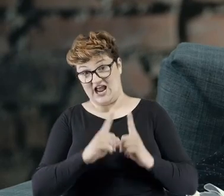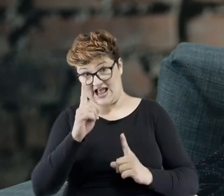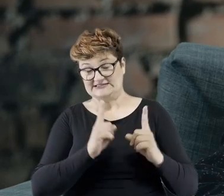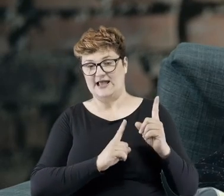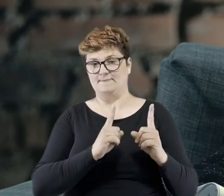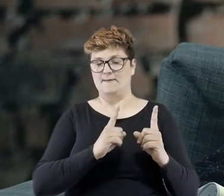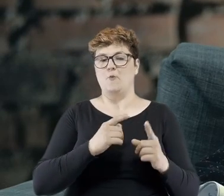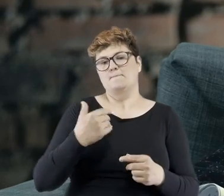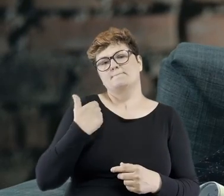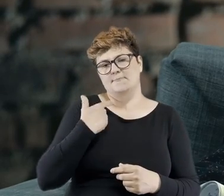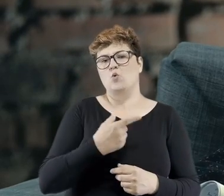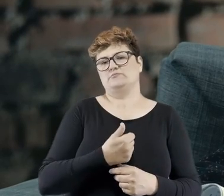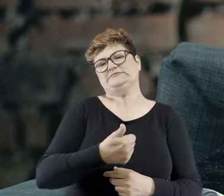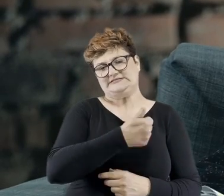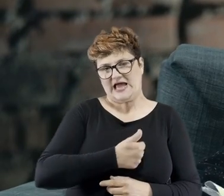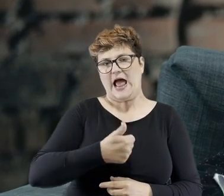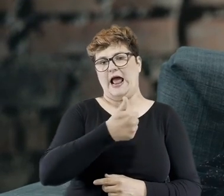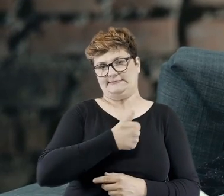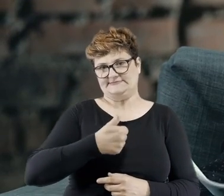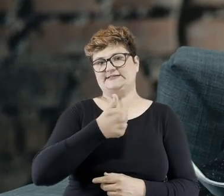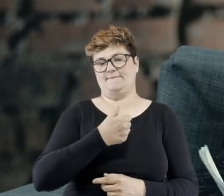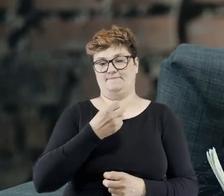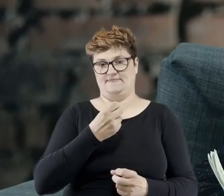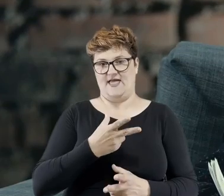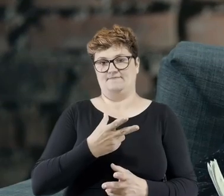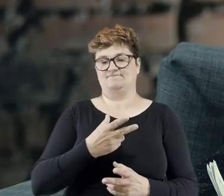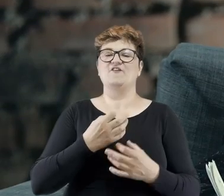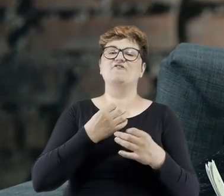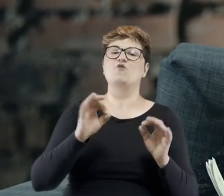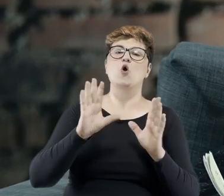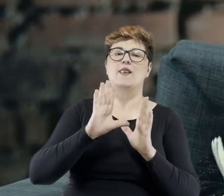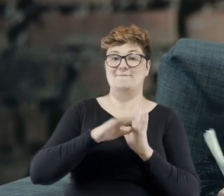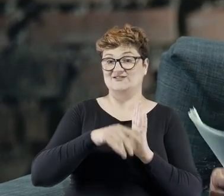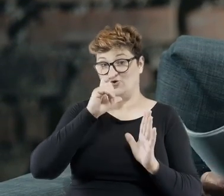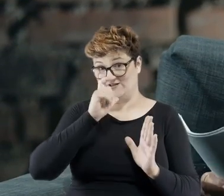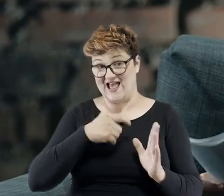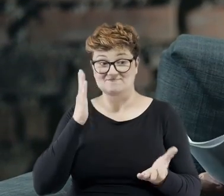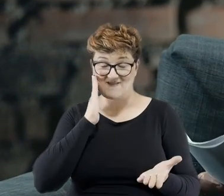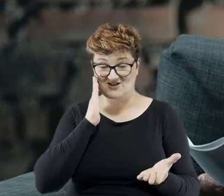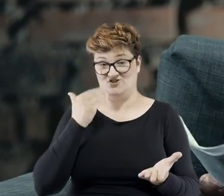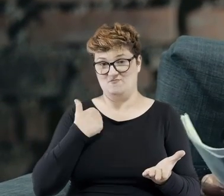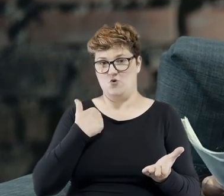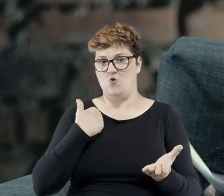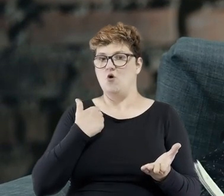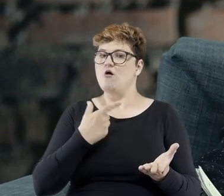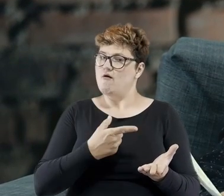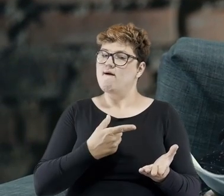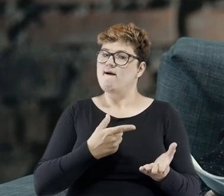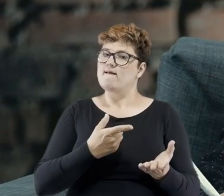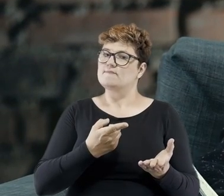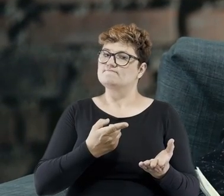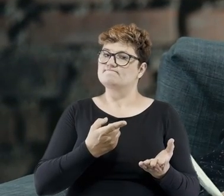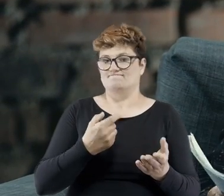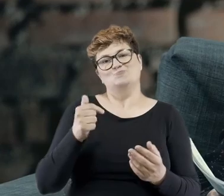czasu jednak, chociaż ona była właśnie taką samotnicą, mieszkała w wolnym mieście Gdańsku, przy czym